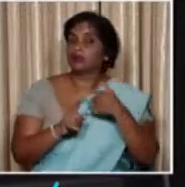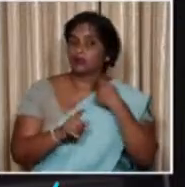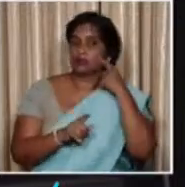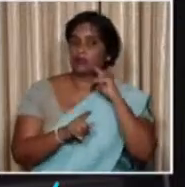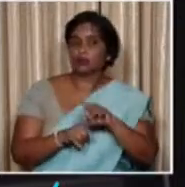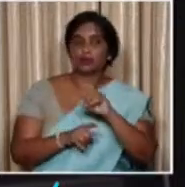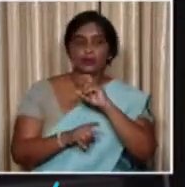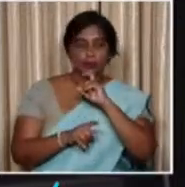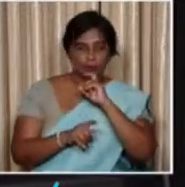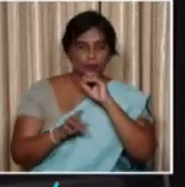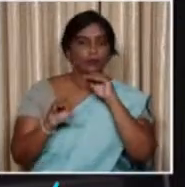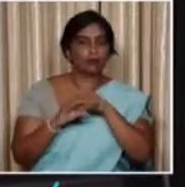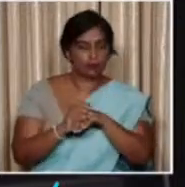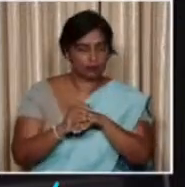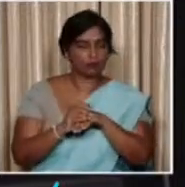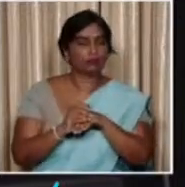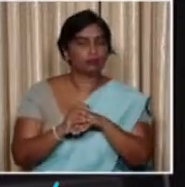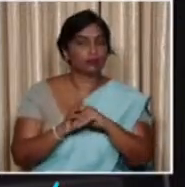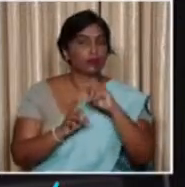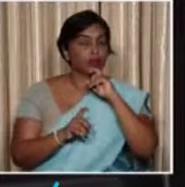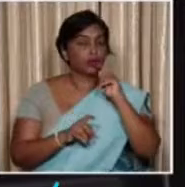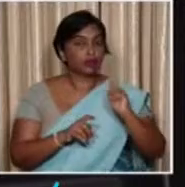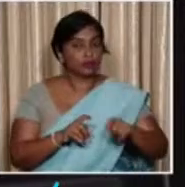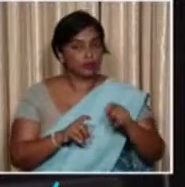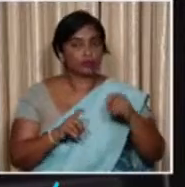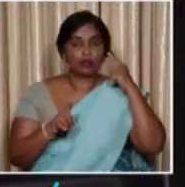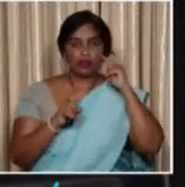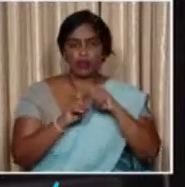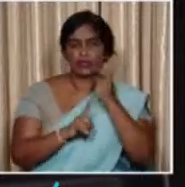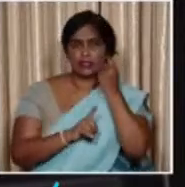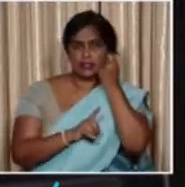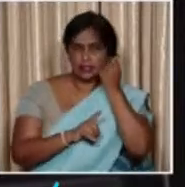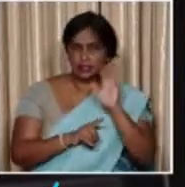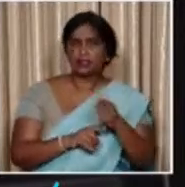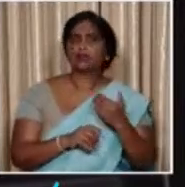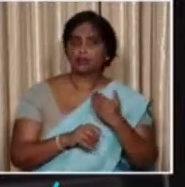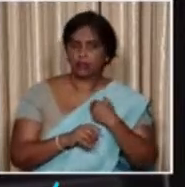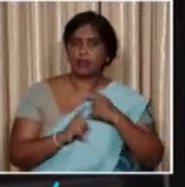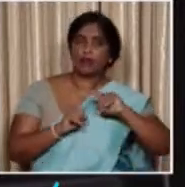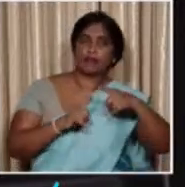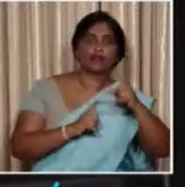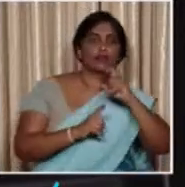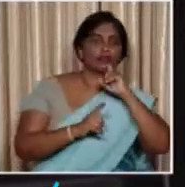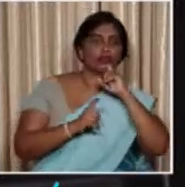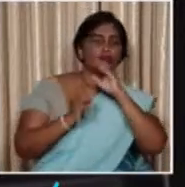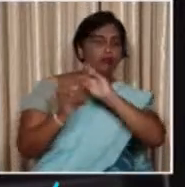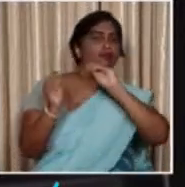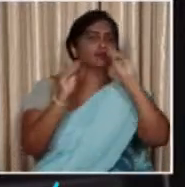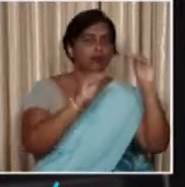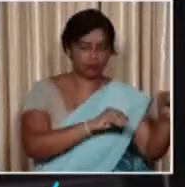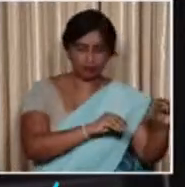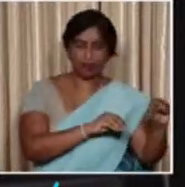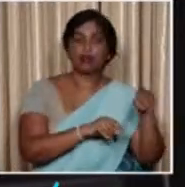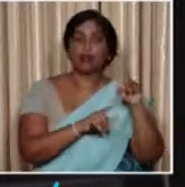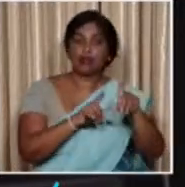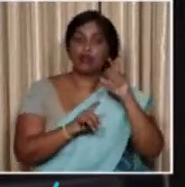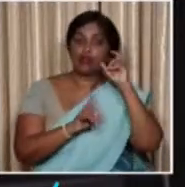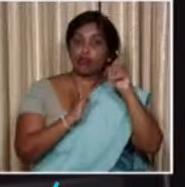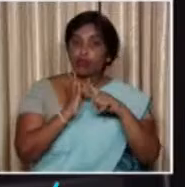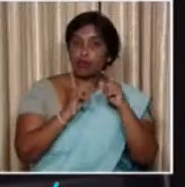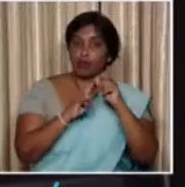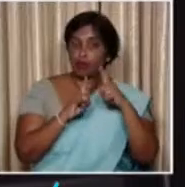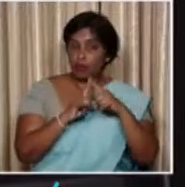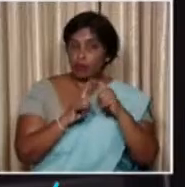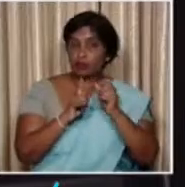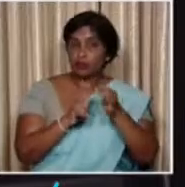සාමාන්‍ය අධිකරණවල ඉන්න විනිශ්චයකාරවරු පිළිබඳව යම් සැකයක් තිබ්බොත් අපිට පුළුවන් වෙනත් අධිකරණයක සහ වෙනත් විනිශ්චයකාරයට යන්න. එහෙනම් කෝප් කාර්යයේ